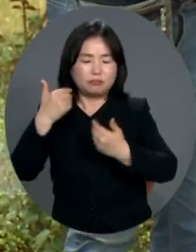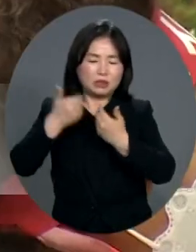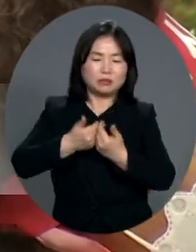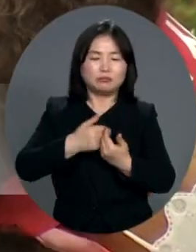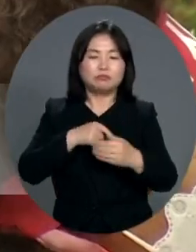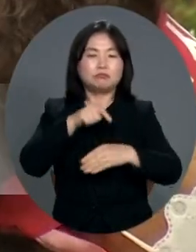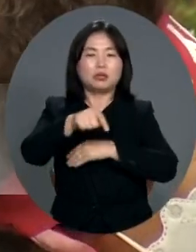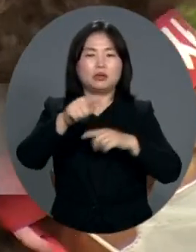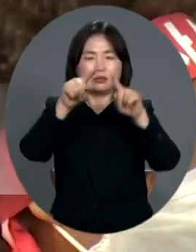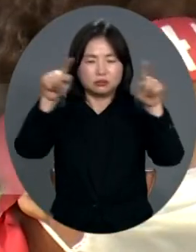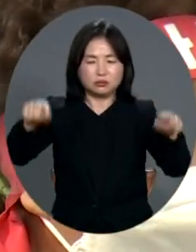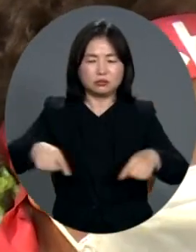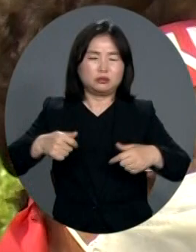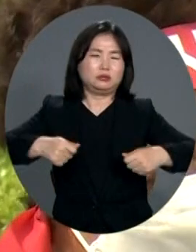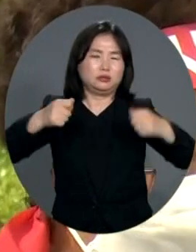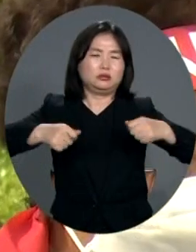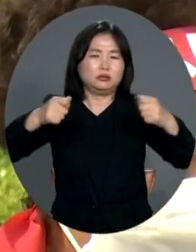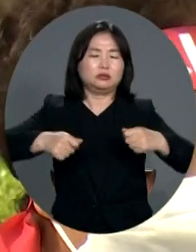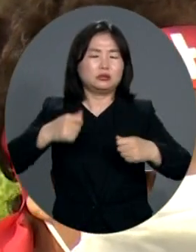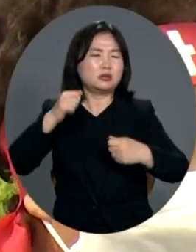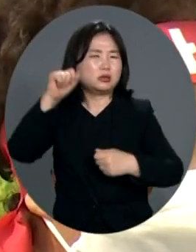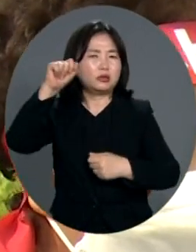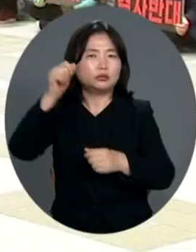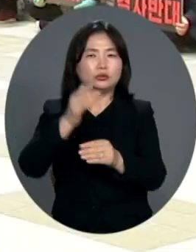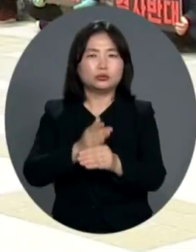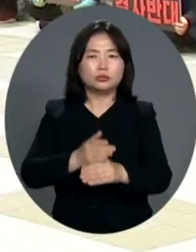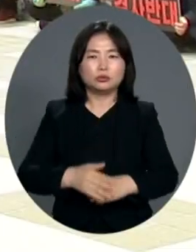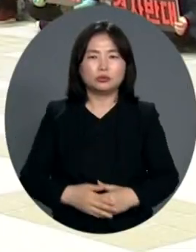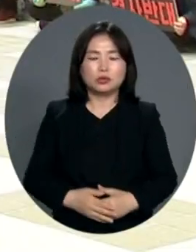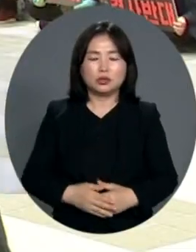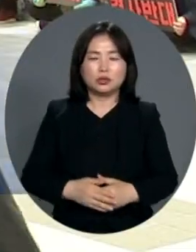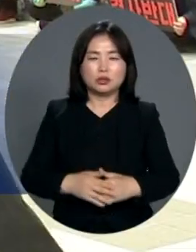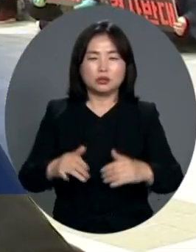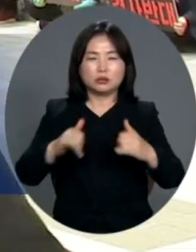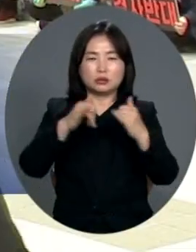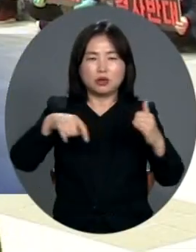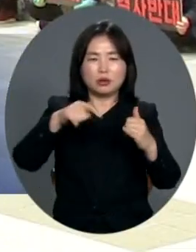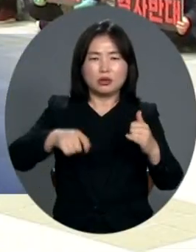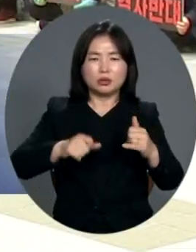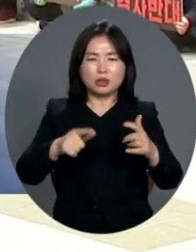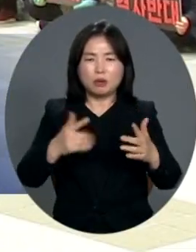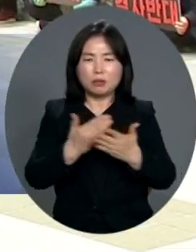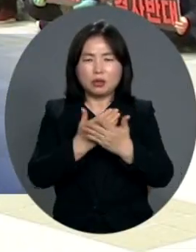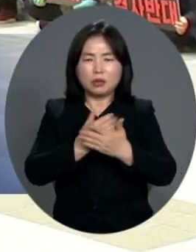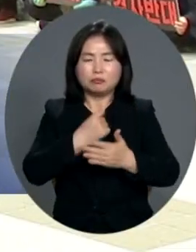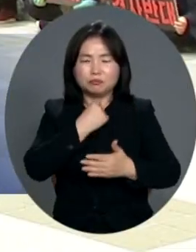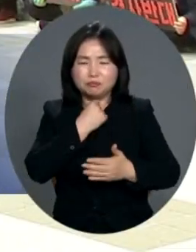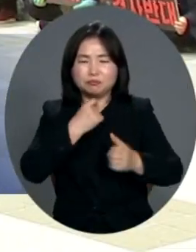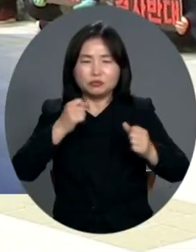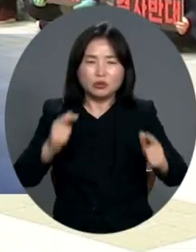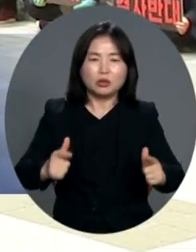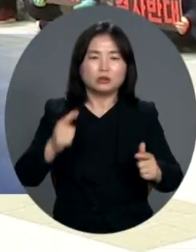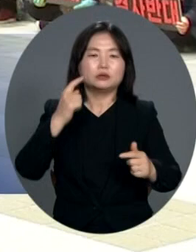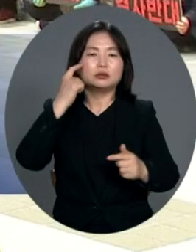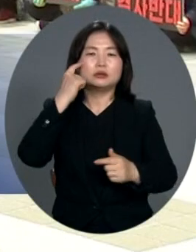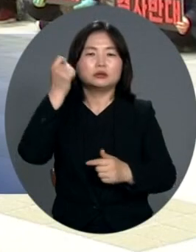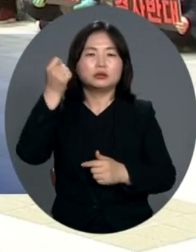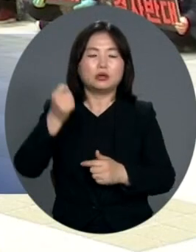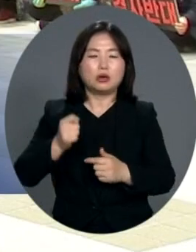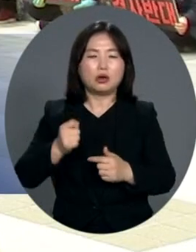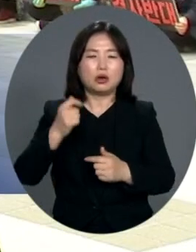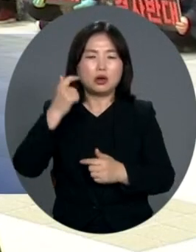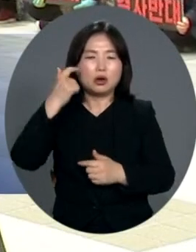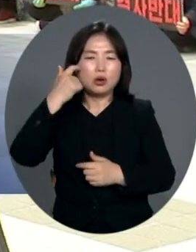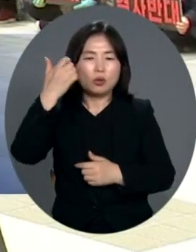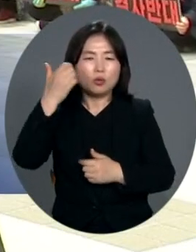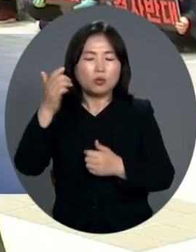설명회장 바깥쪽에서 피켓을 들고 시위를 했고 지역사회가 이 기회에 뭔가 발전을 한다고 생각을 하고 있는데 이런